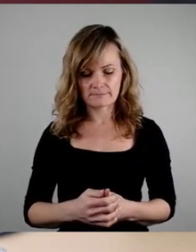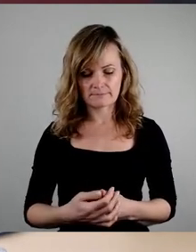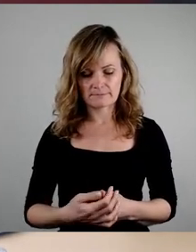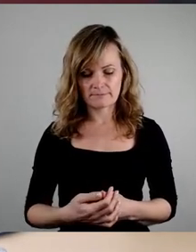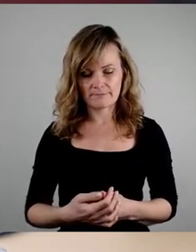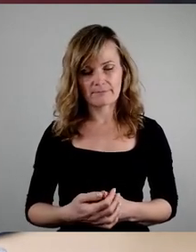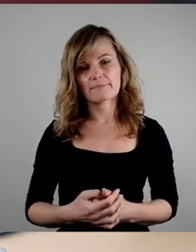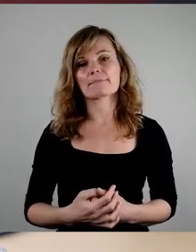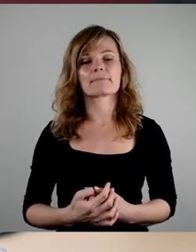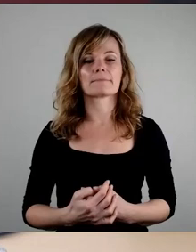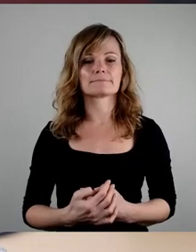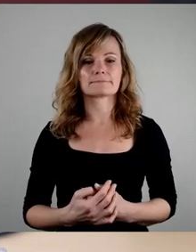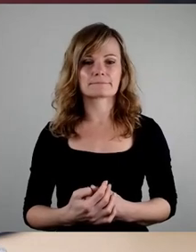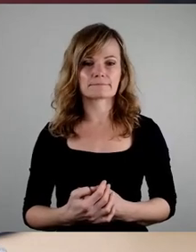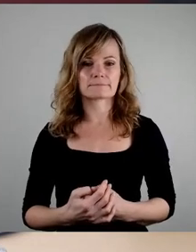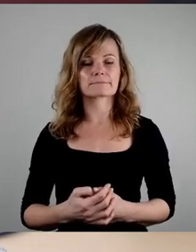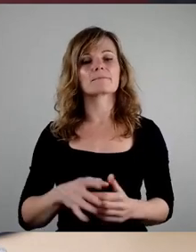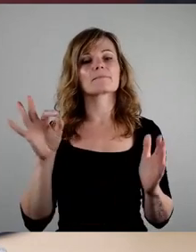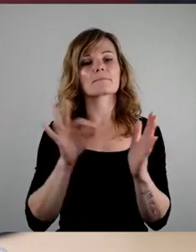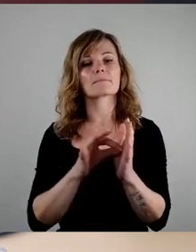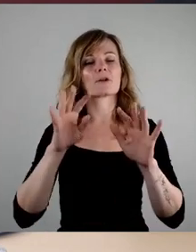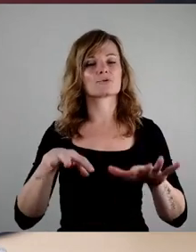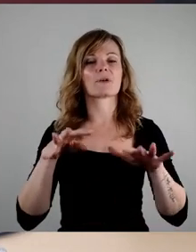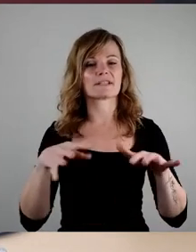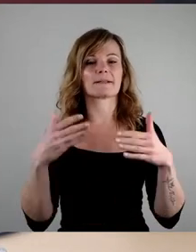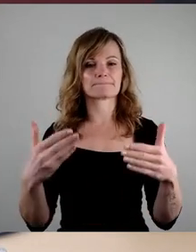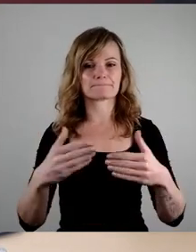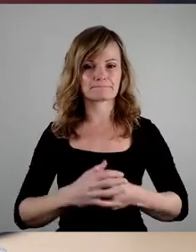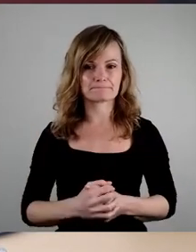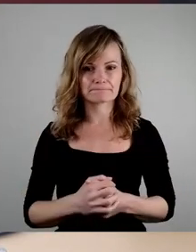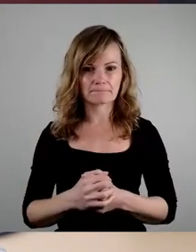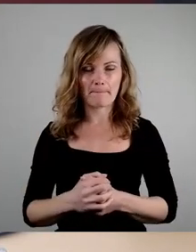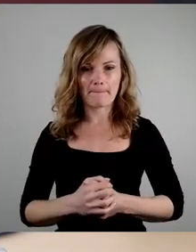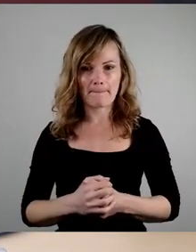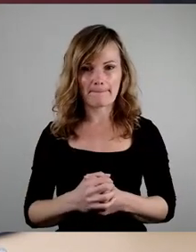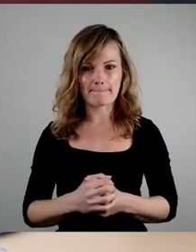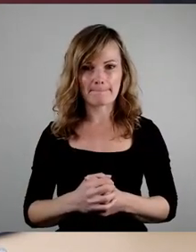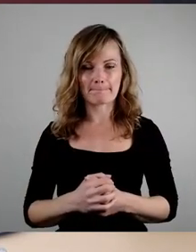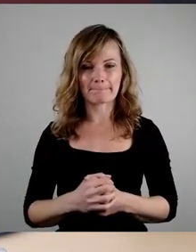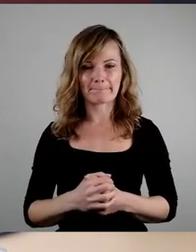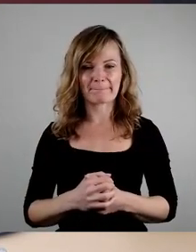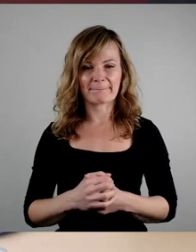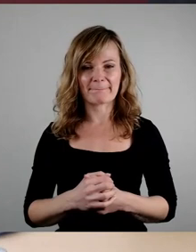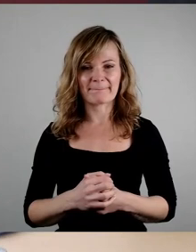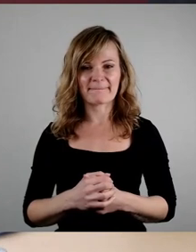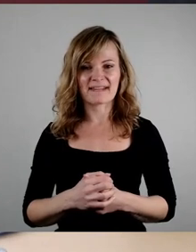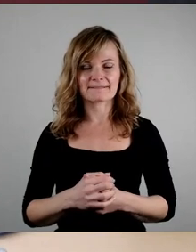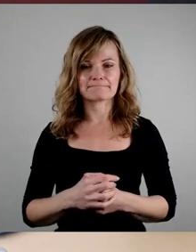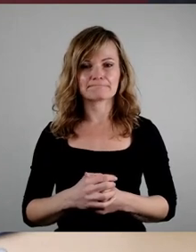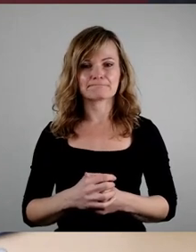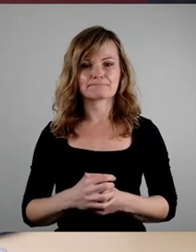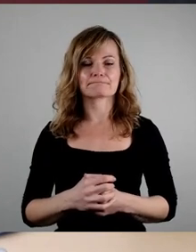19.9 Flüchtlingssozialarbeit effizienter gestalten. Auch hier Einreicher die AfD-Fraktion. Herr Pinkert,